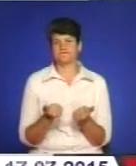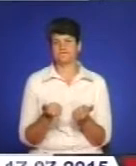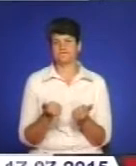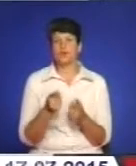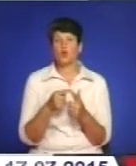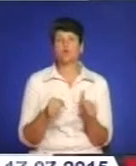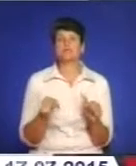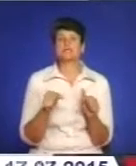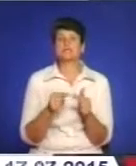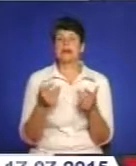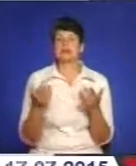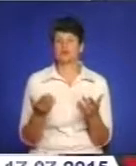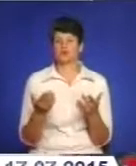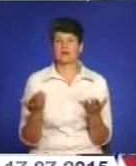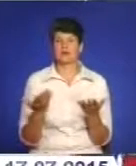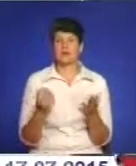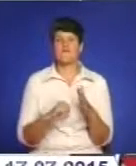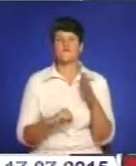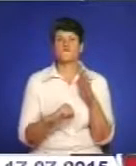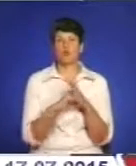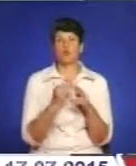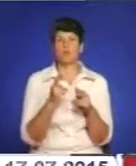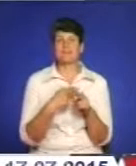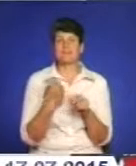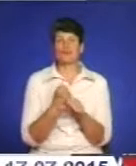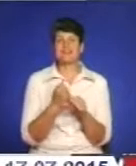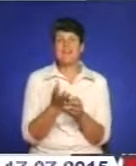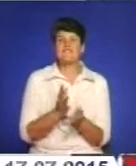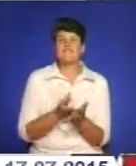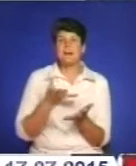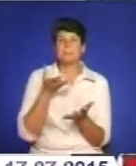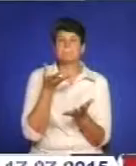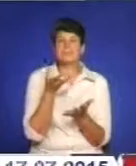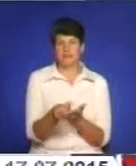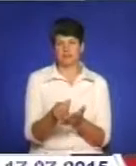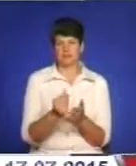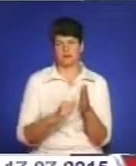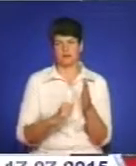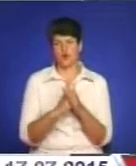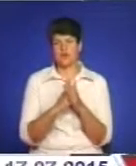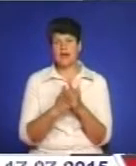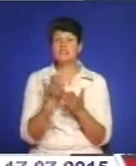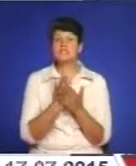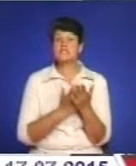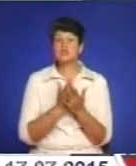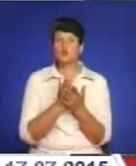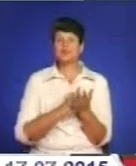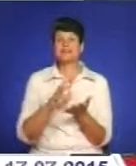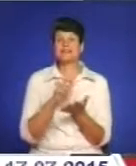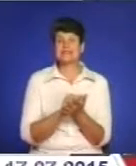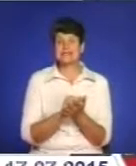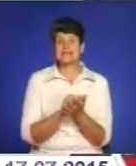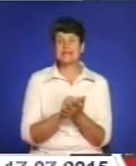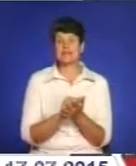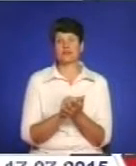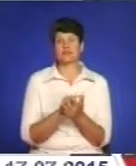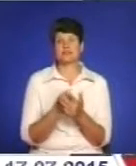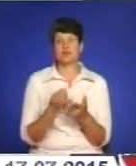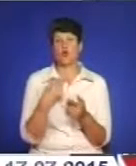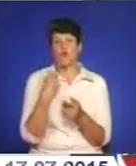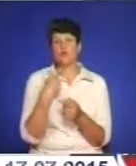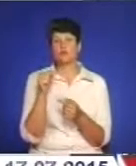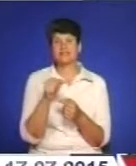яка фонд по безробіттю, виплатний фонд, але служба зайнятості, сама етимологія цього слова говорить